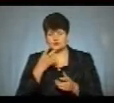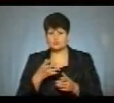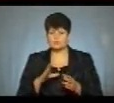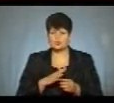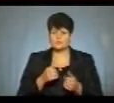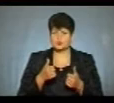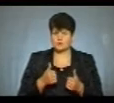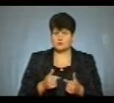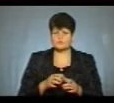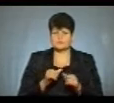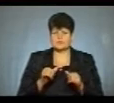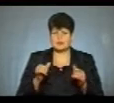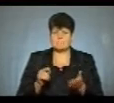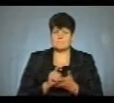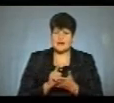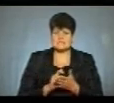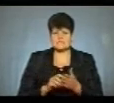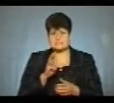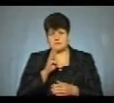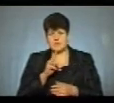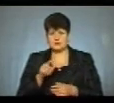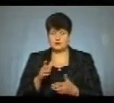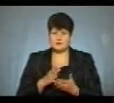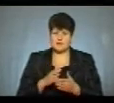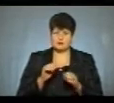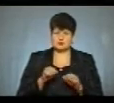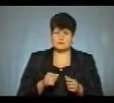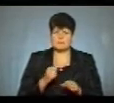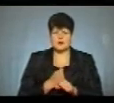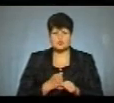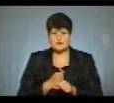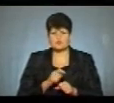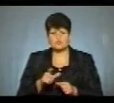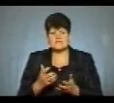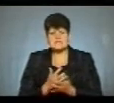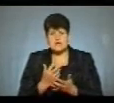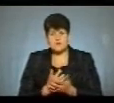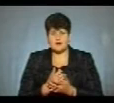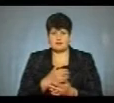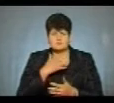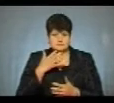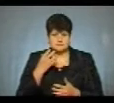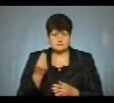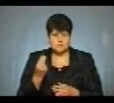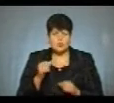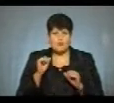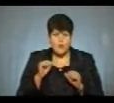щоб зростали пенсії, зарплати, і люди мали де працювати, щоб люди заробляли достатньо стільки, щоб вони